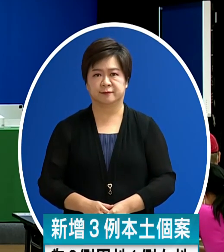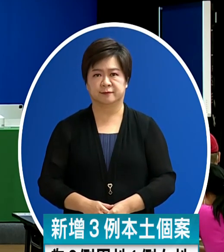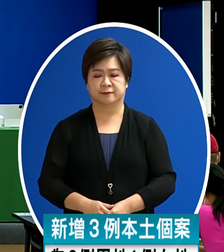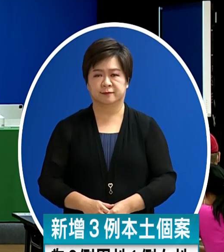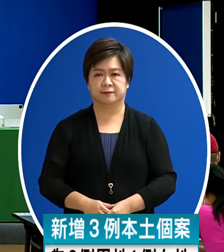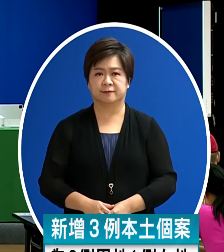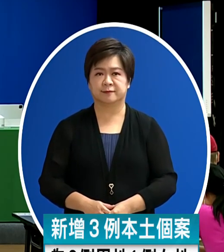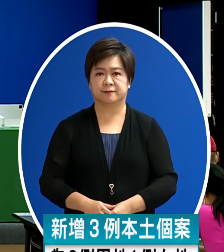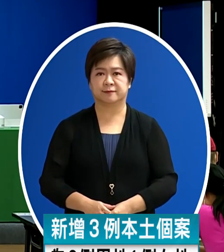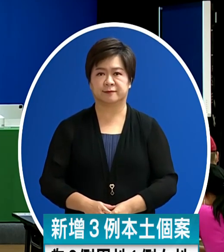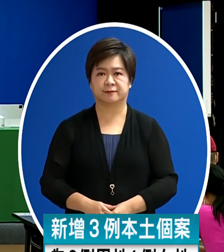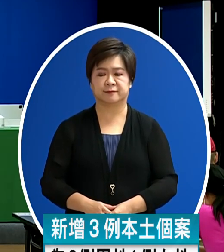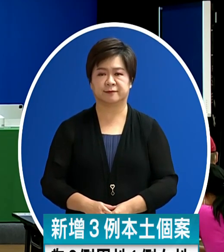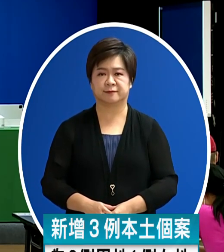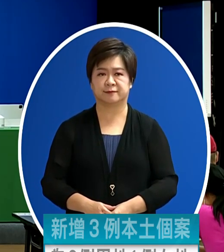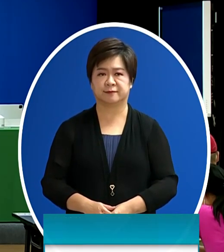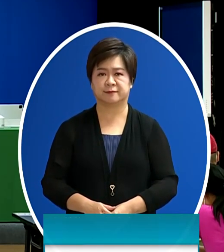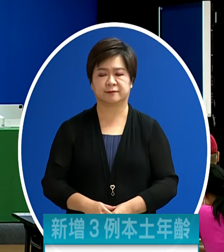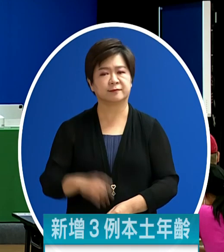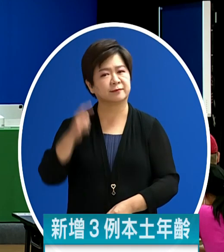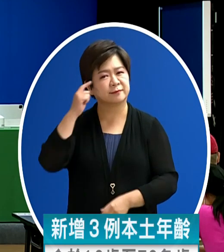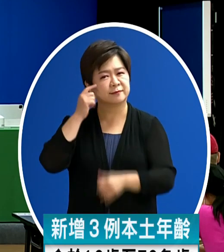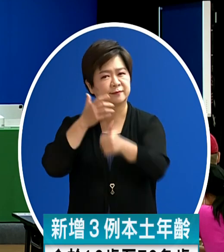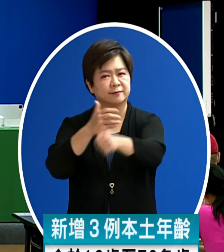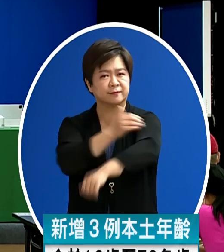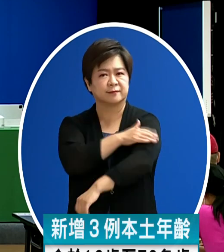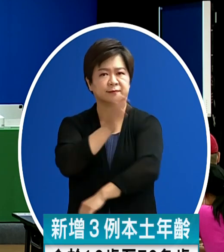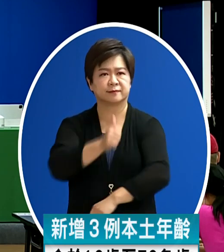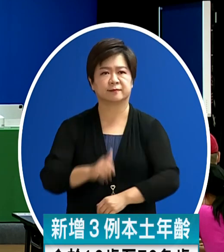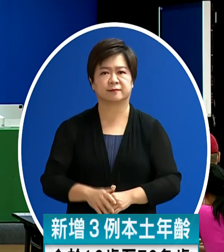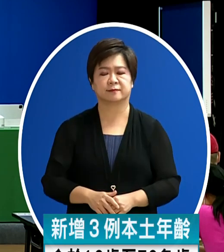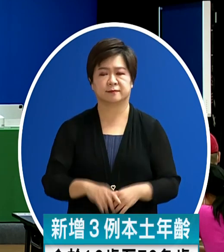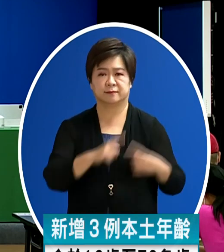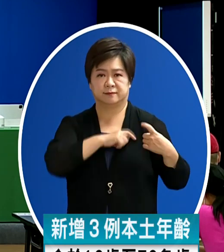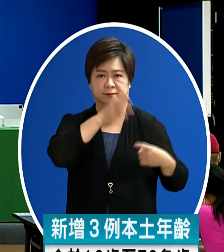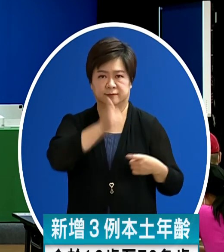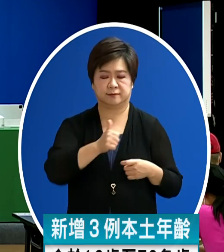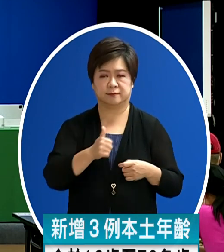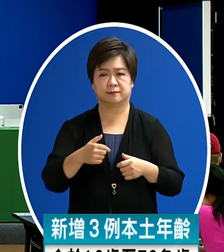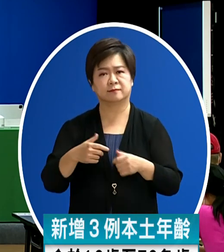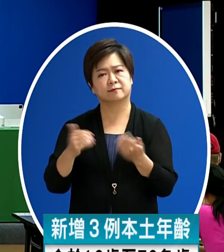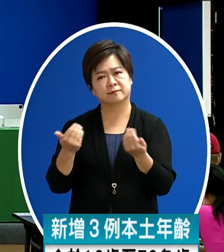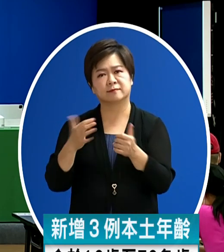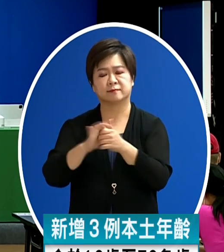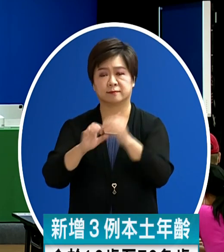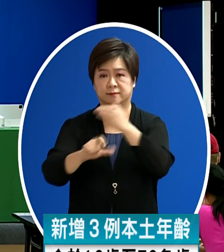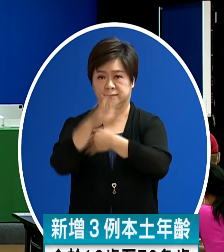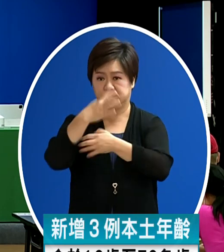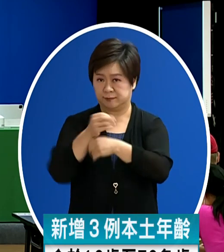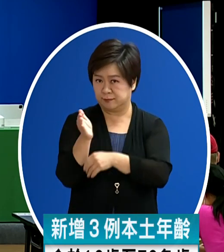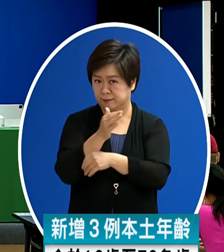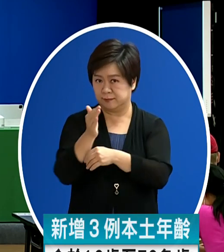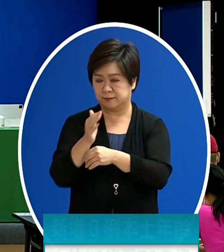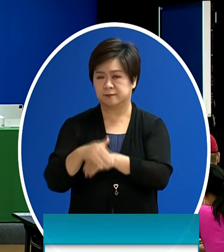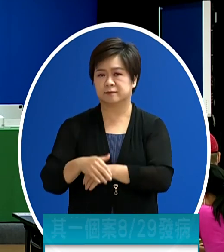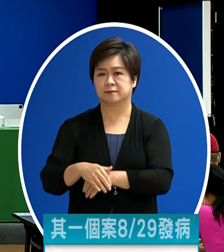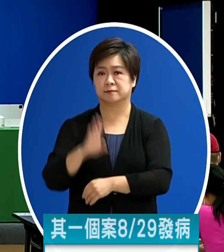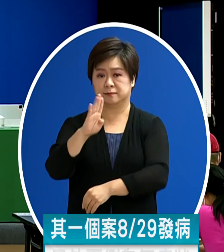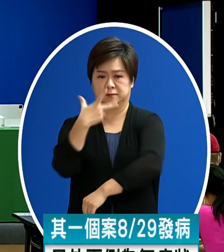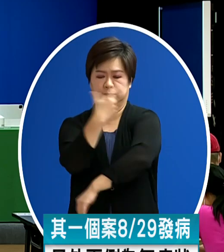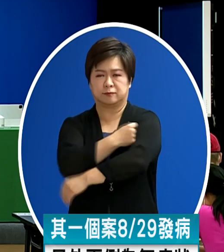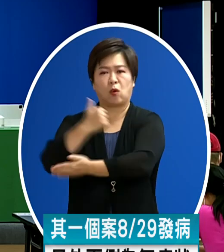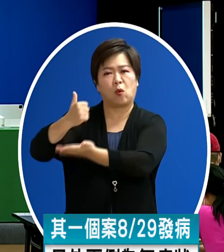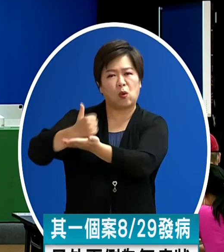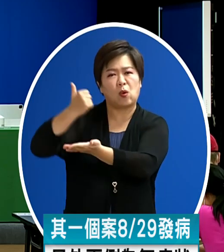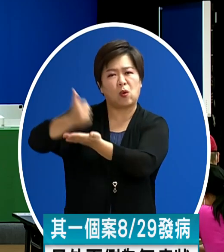好，来。 部长想请教一下，郭董有说首批的 BNT 能在9月中秋节前后的时候分批到货，那有提